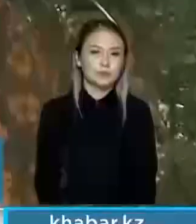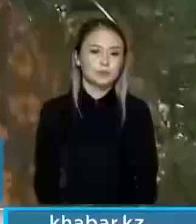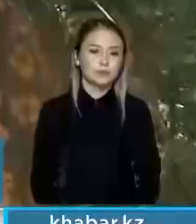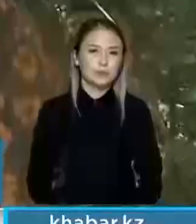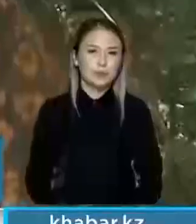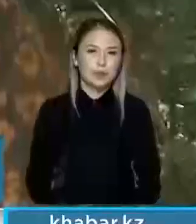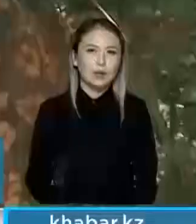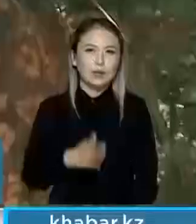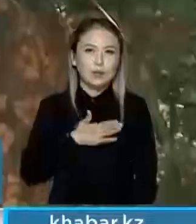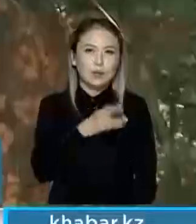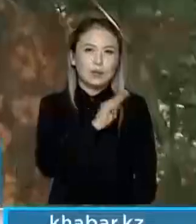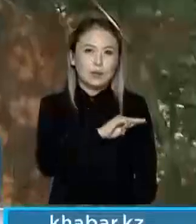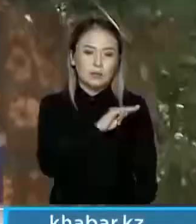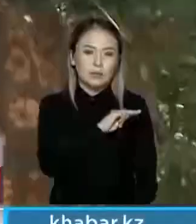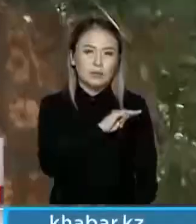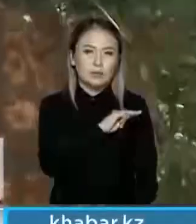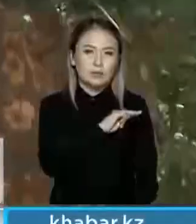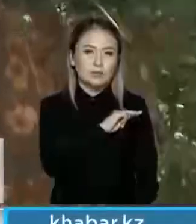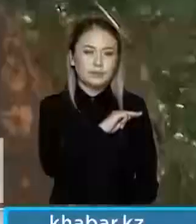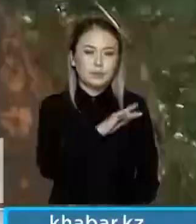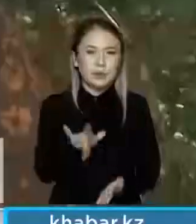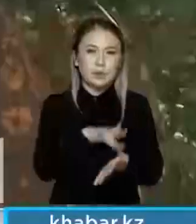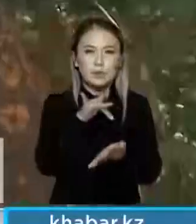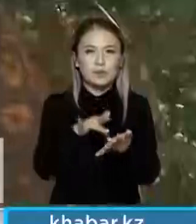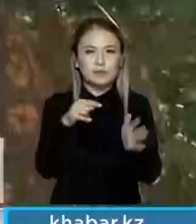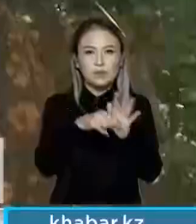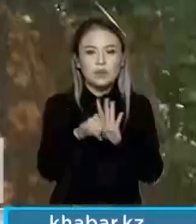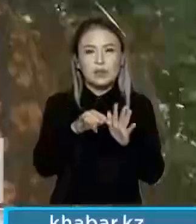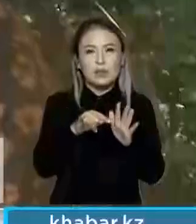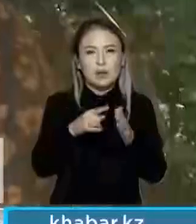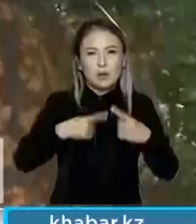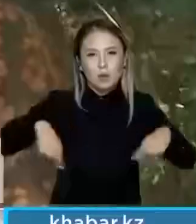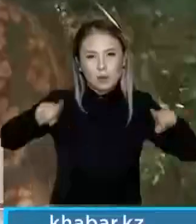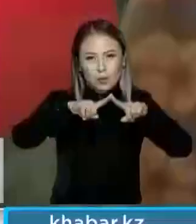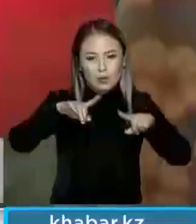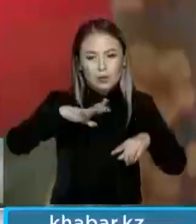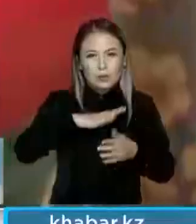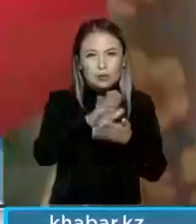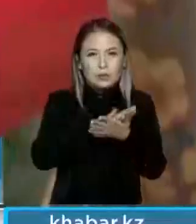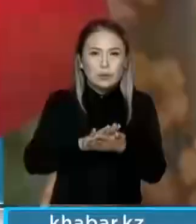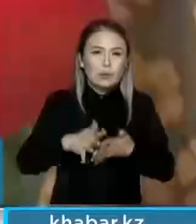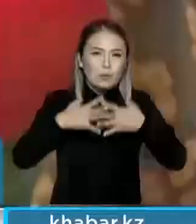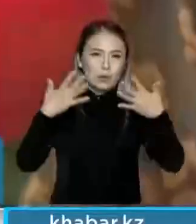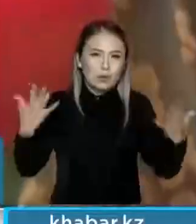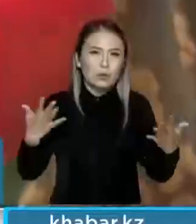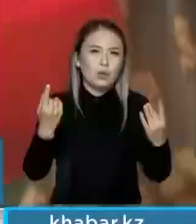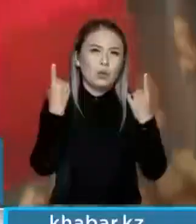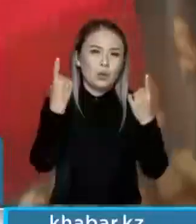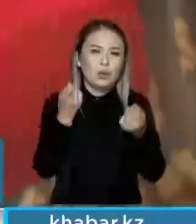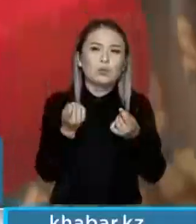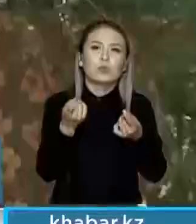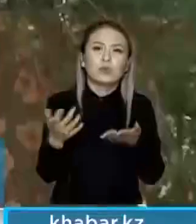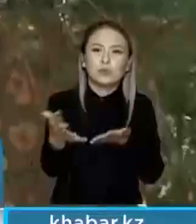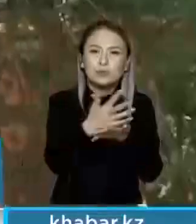Біздің миссиямыз мына қала ішілік емес, қала сыртын тазалау болып табылады. Яғни үлкен көлемдегі қоқыстарды